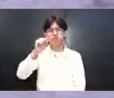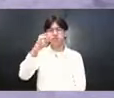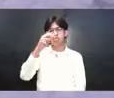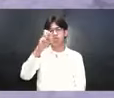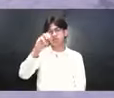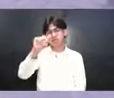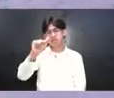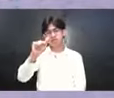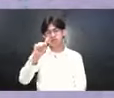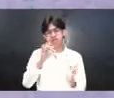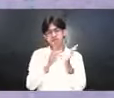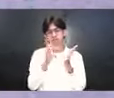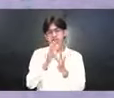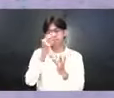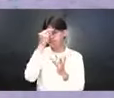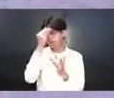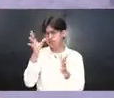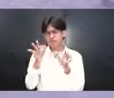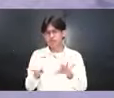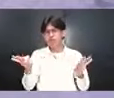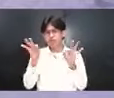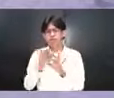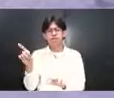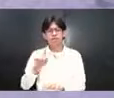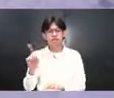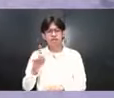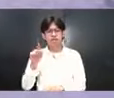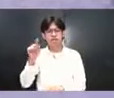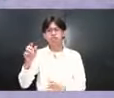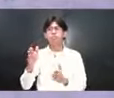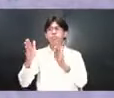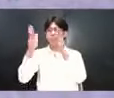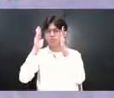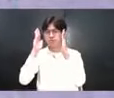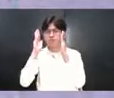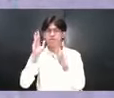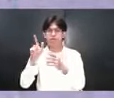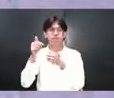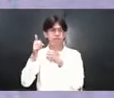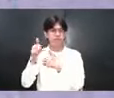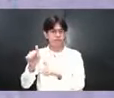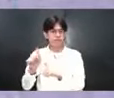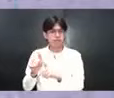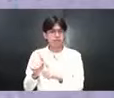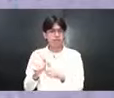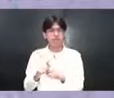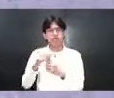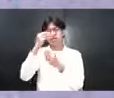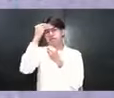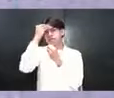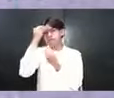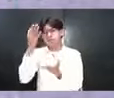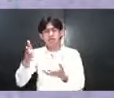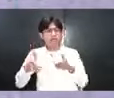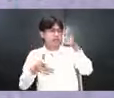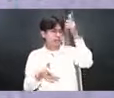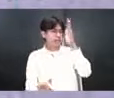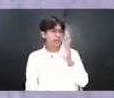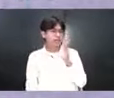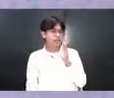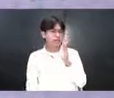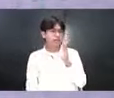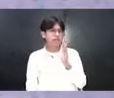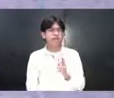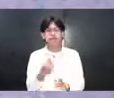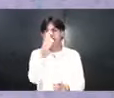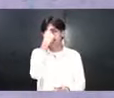most important one is this, hear, O Israel, the Lord our God, the Lord is one. Love the Lord your God with